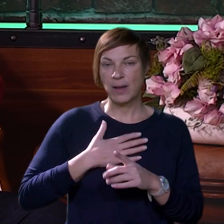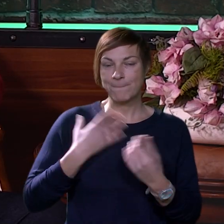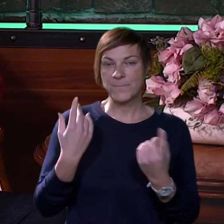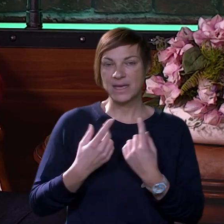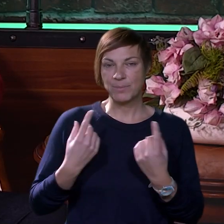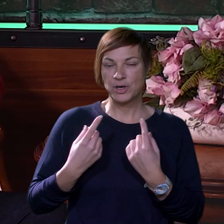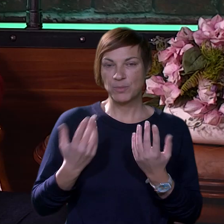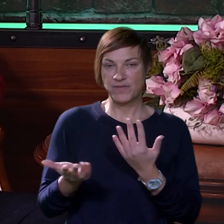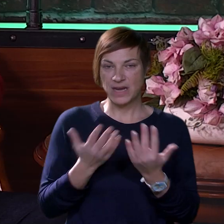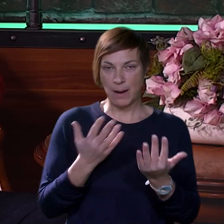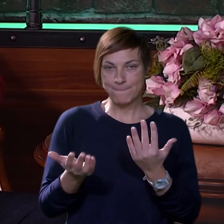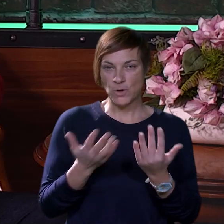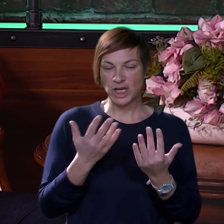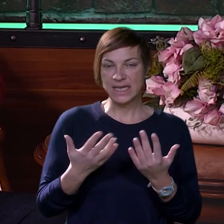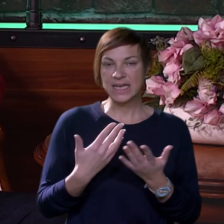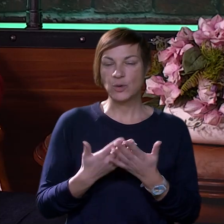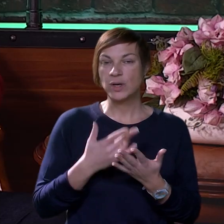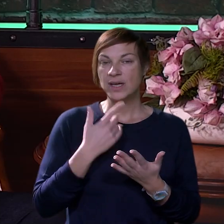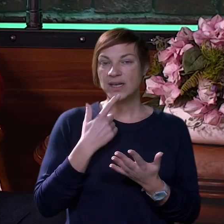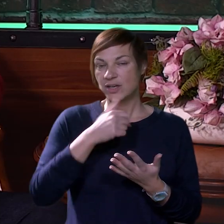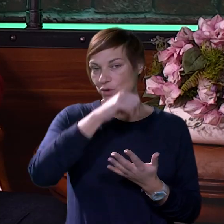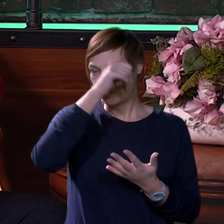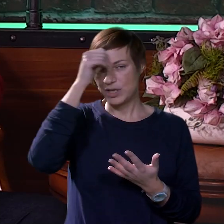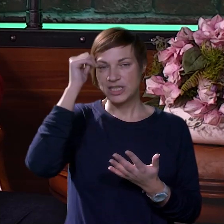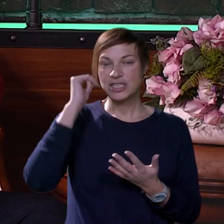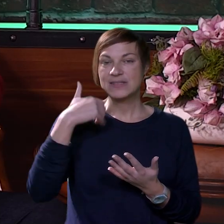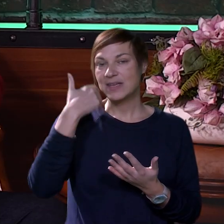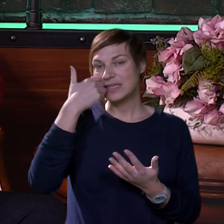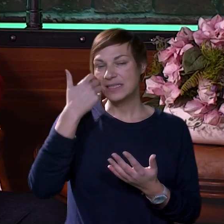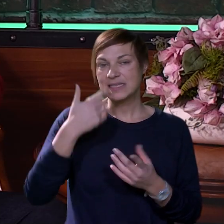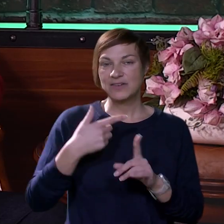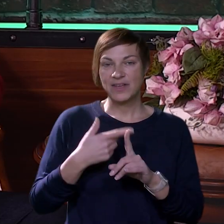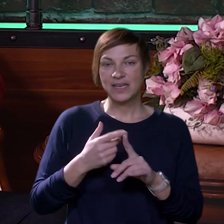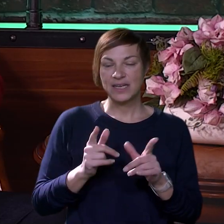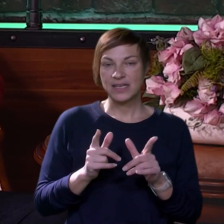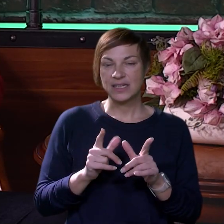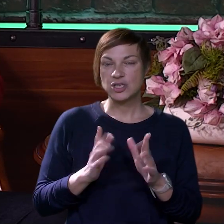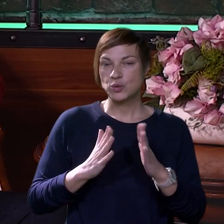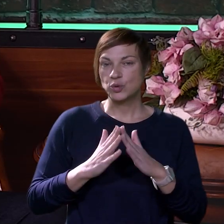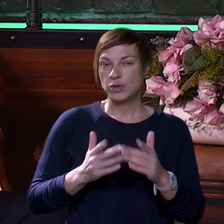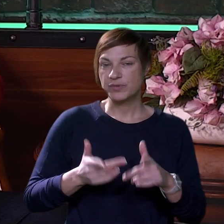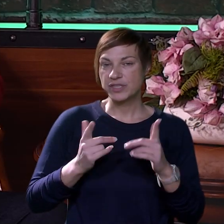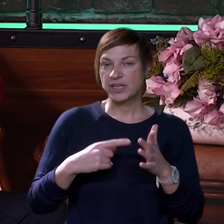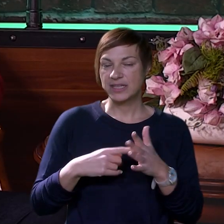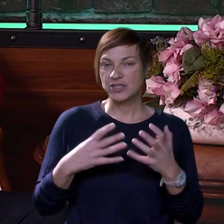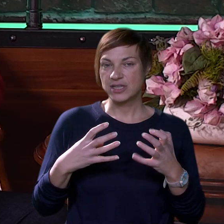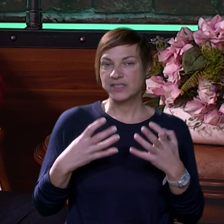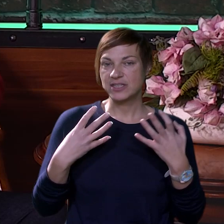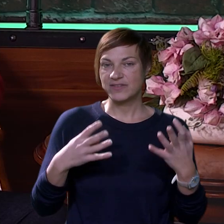mi promoviramo knjigu koja će se zvati Crveni križ u Domovinskom ratu